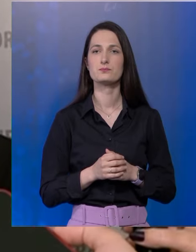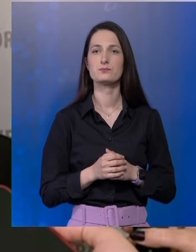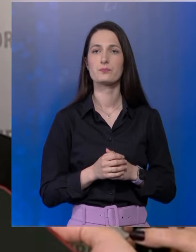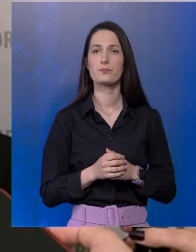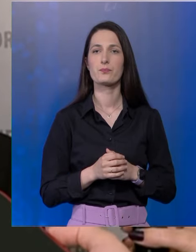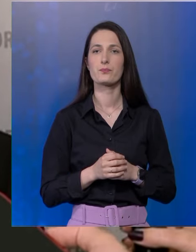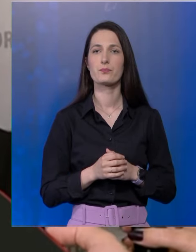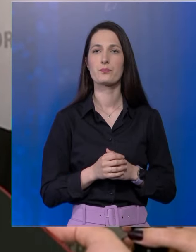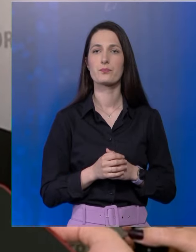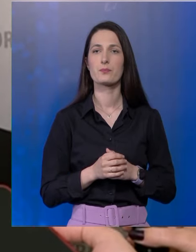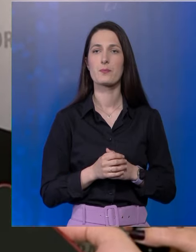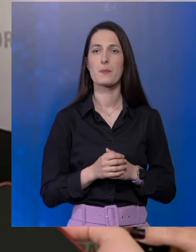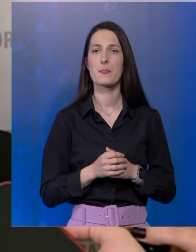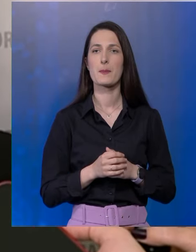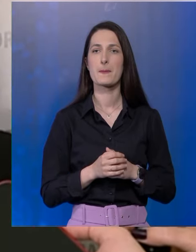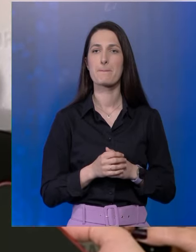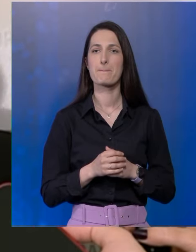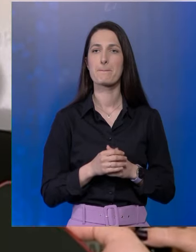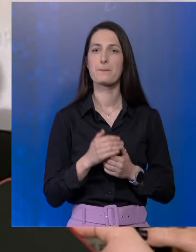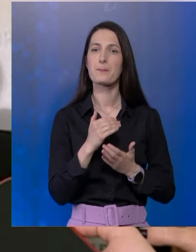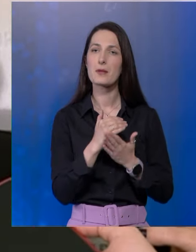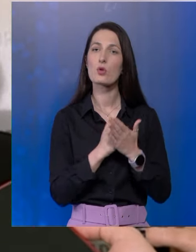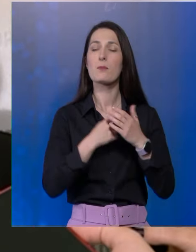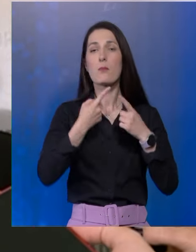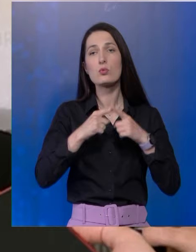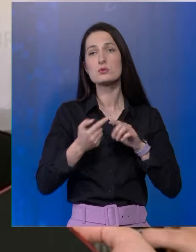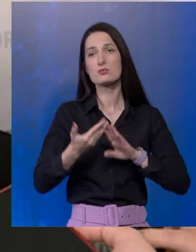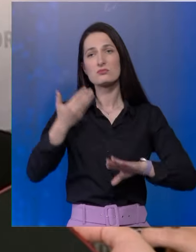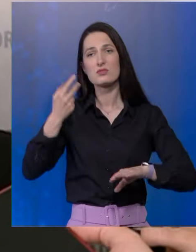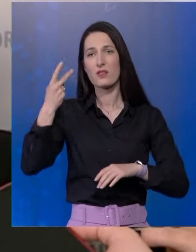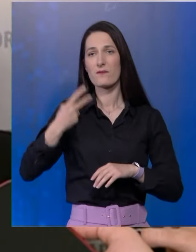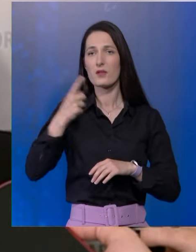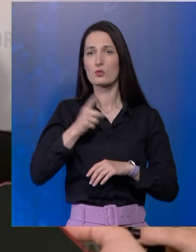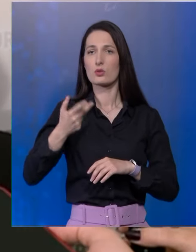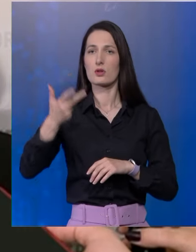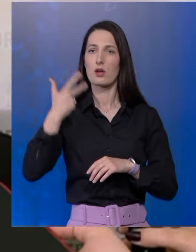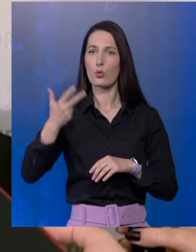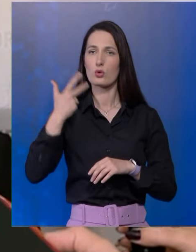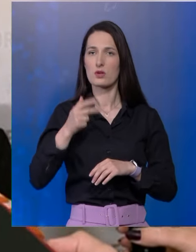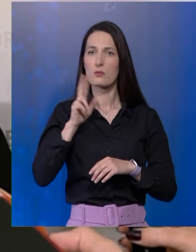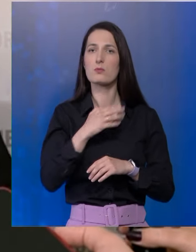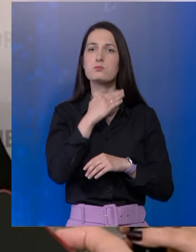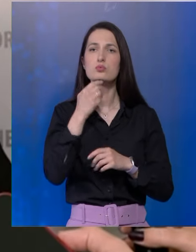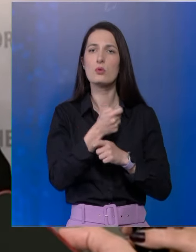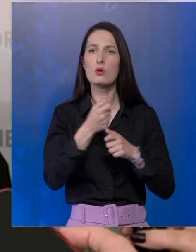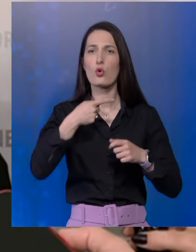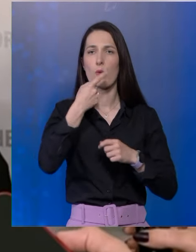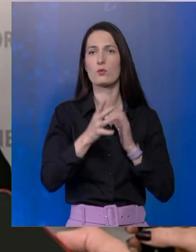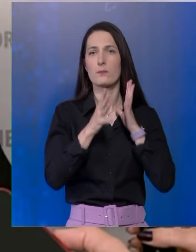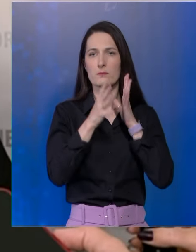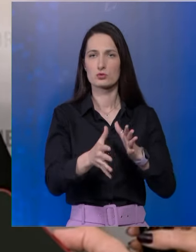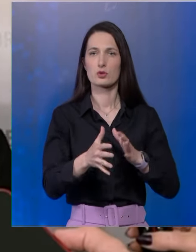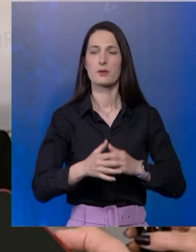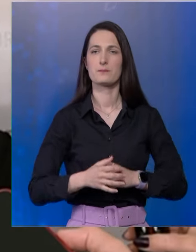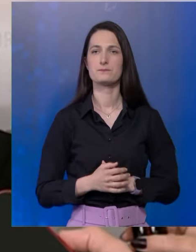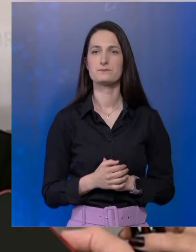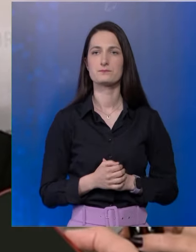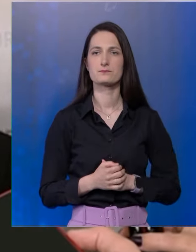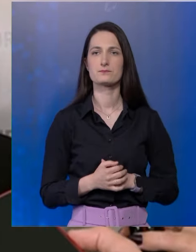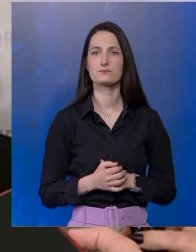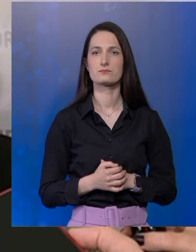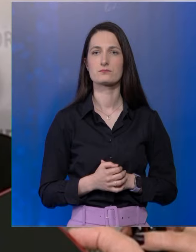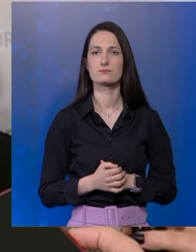ekonomsku aktivnost, posebno utječući na investicije, kako domaće, tako i strane. Nažalost,